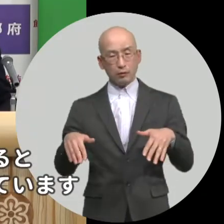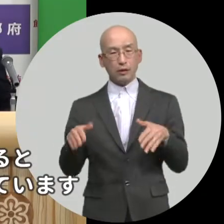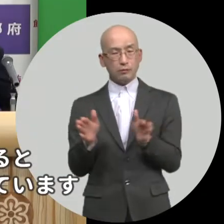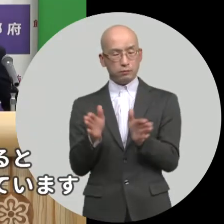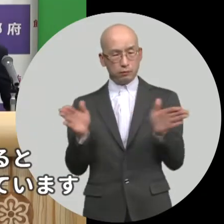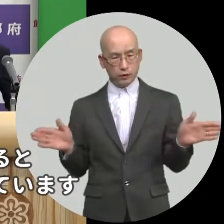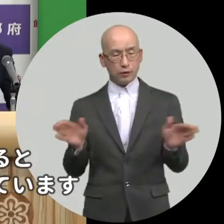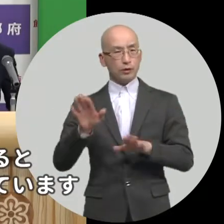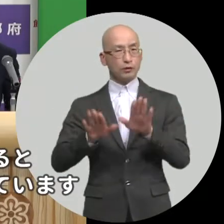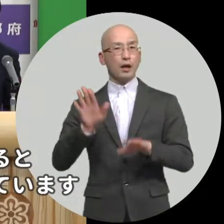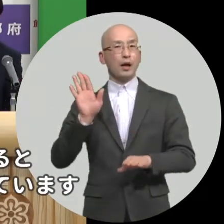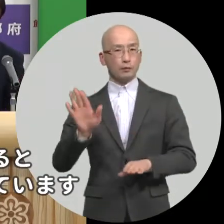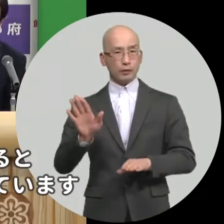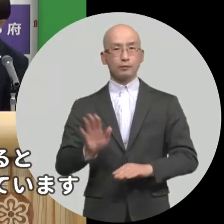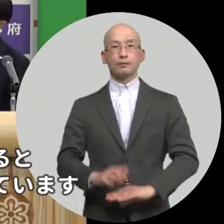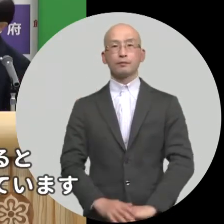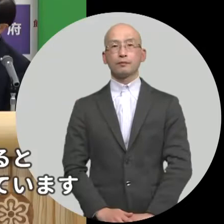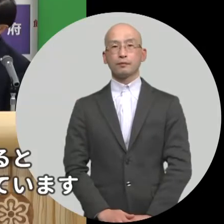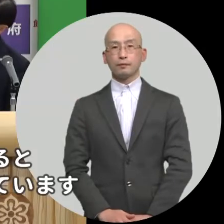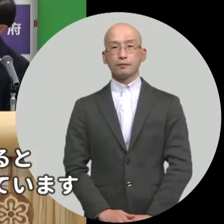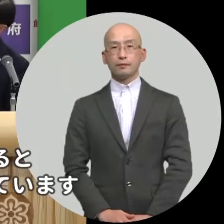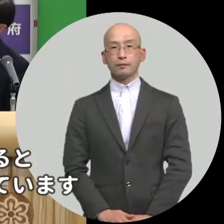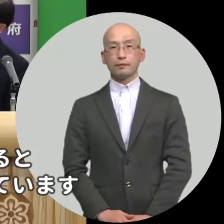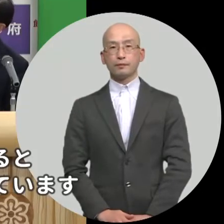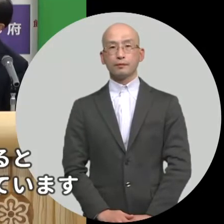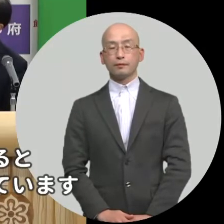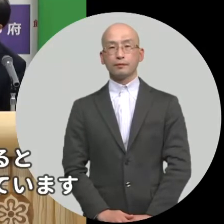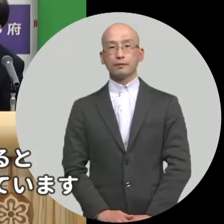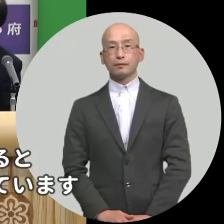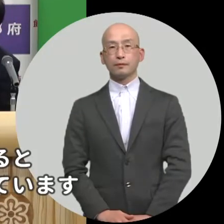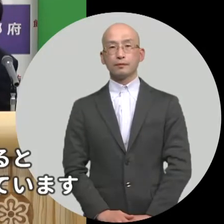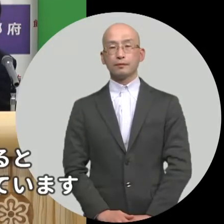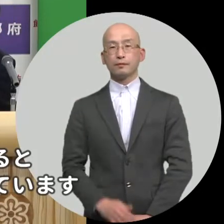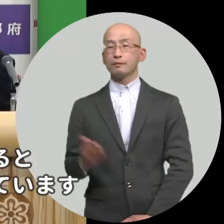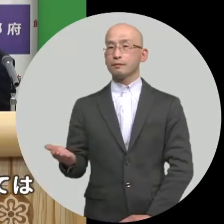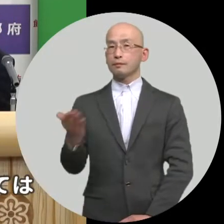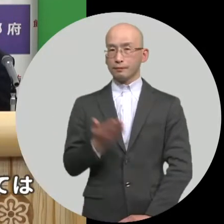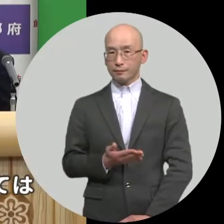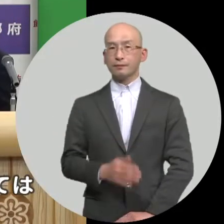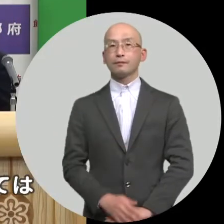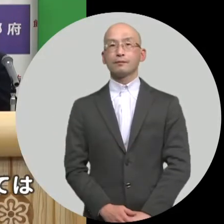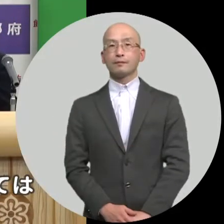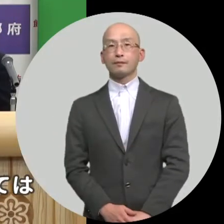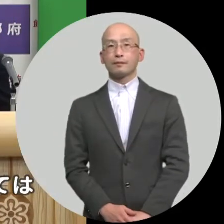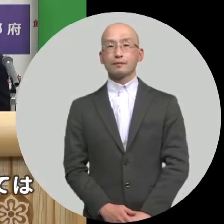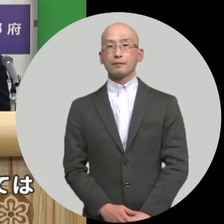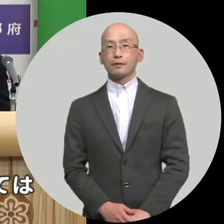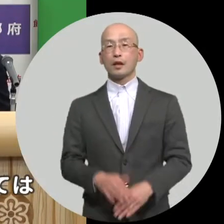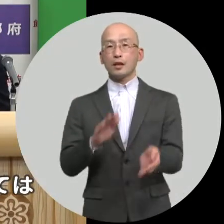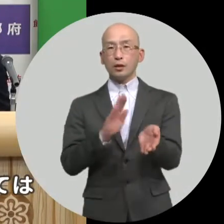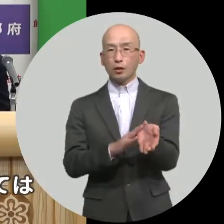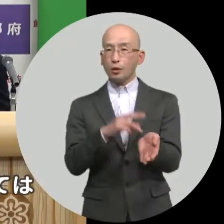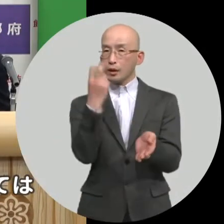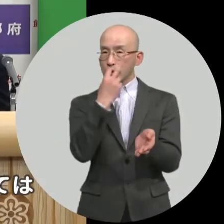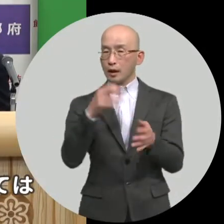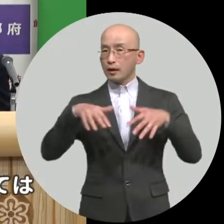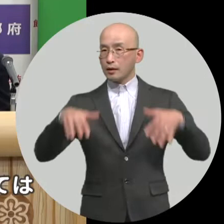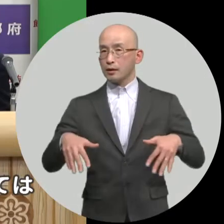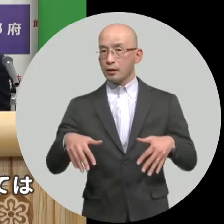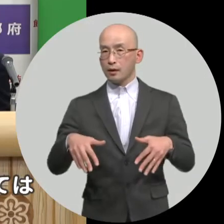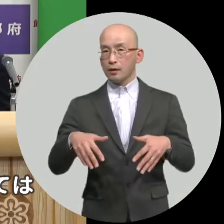えていただいたらいいと思っております。それから、医療検査体制の確保では、特